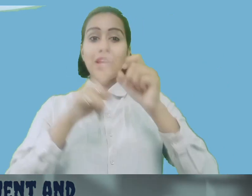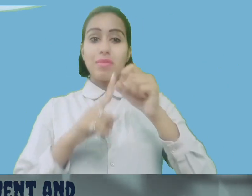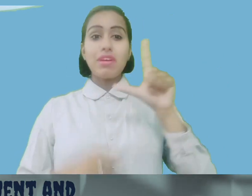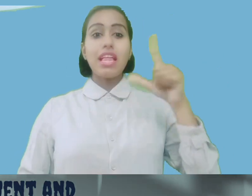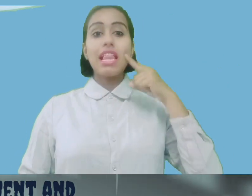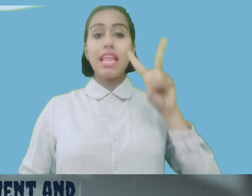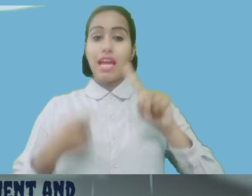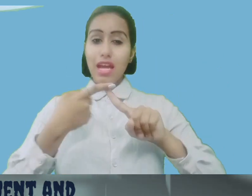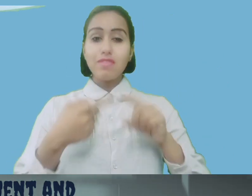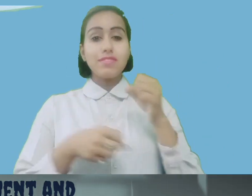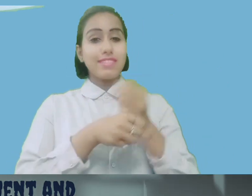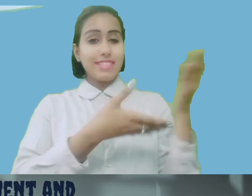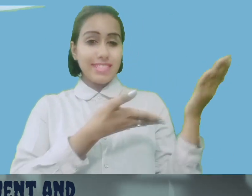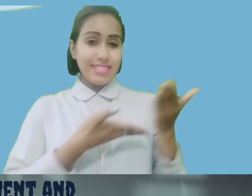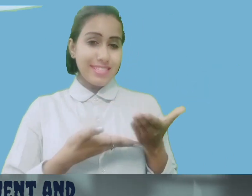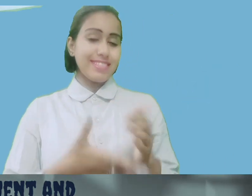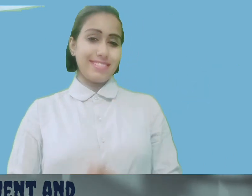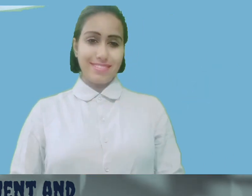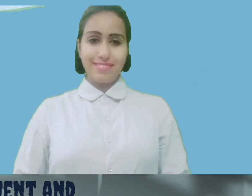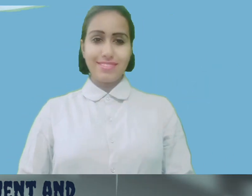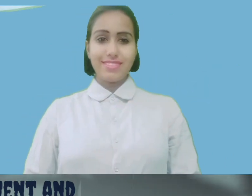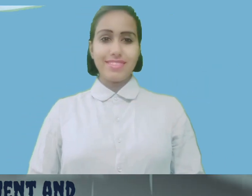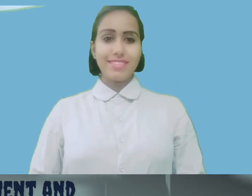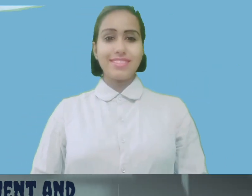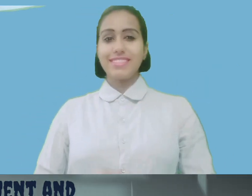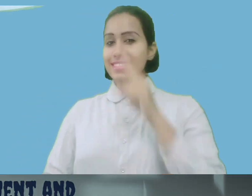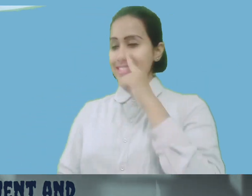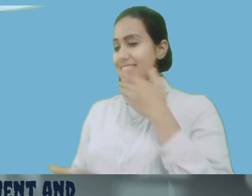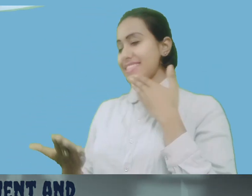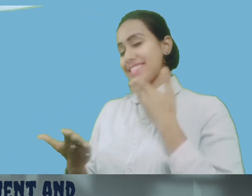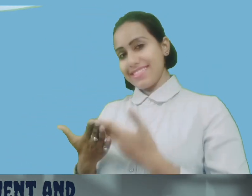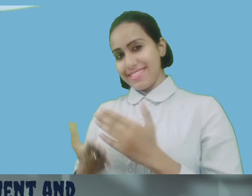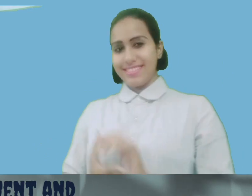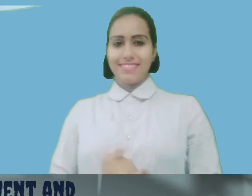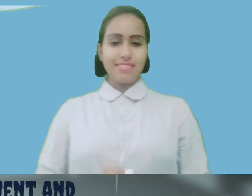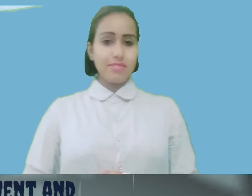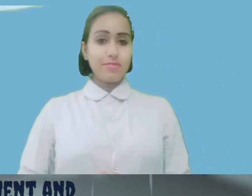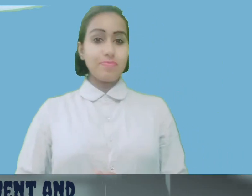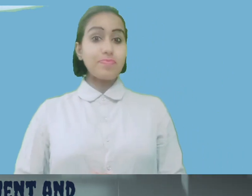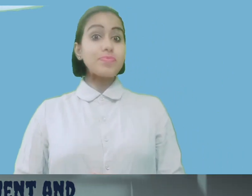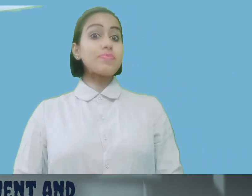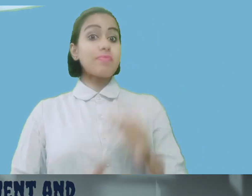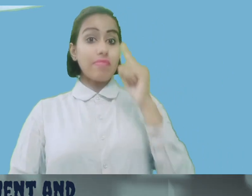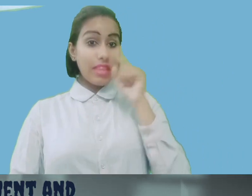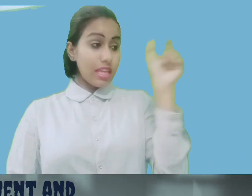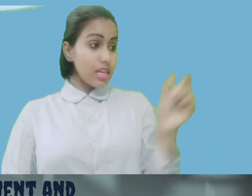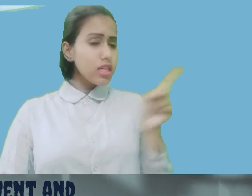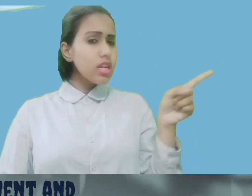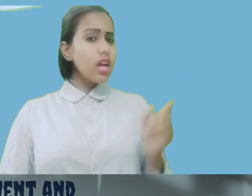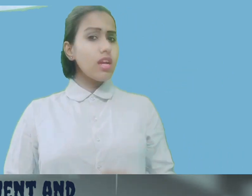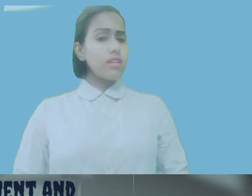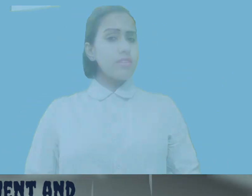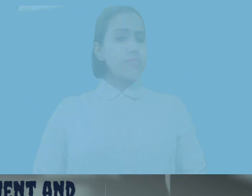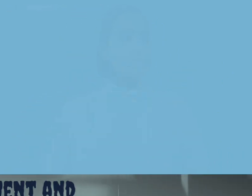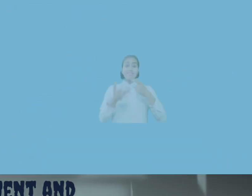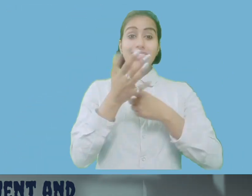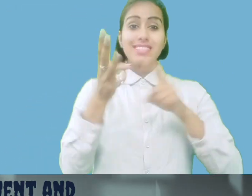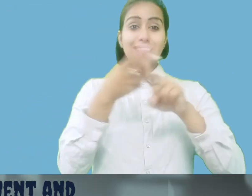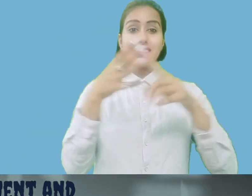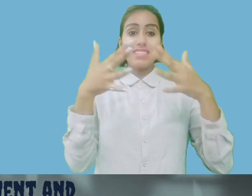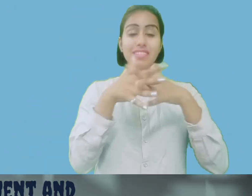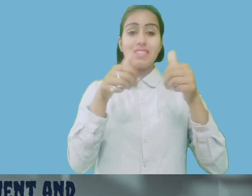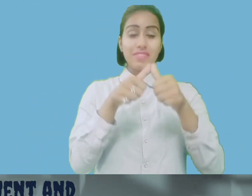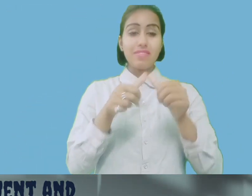जो यात्रा है, जो आप डेफ विद्यार्थियों के लिए काम कर रही हैं, आपने डिप्लोमा भी किया है और आप संभाग